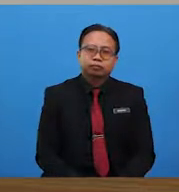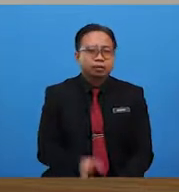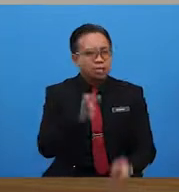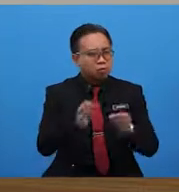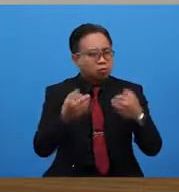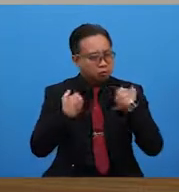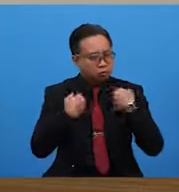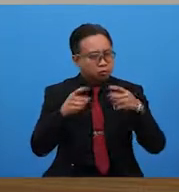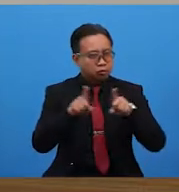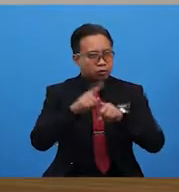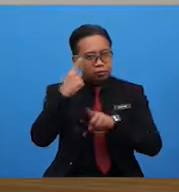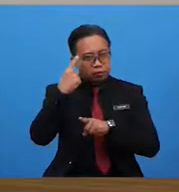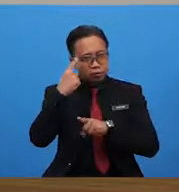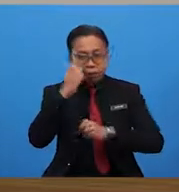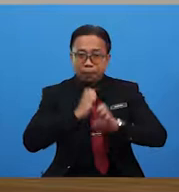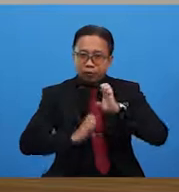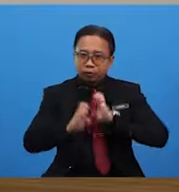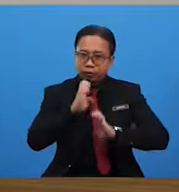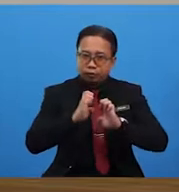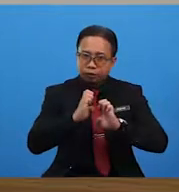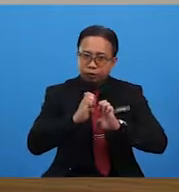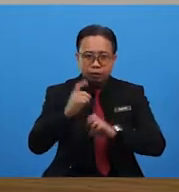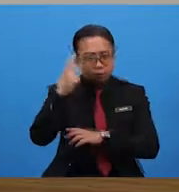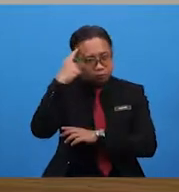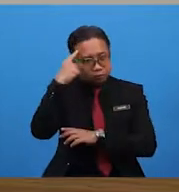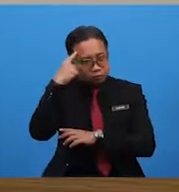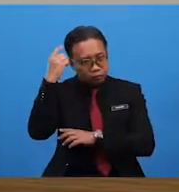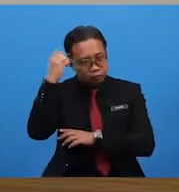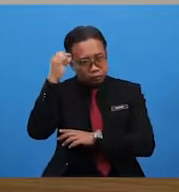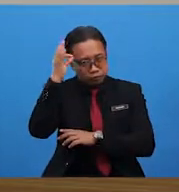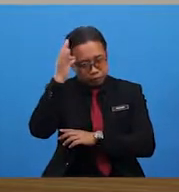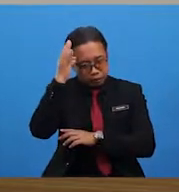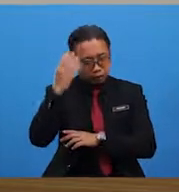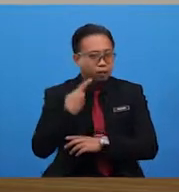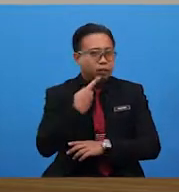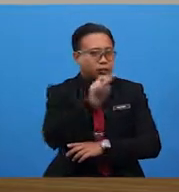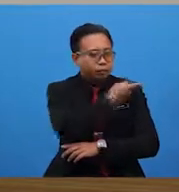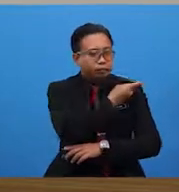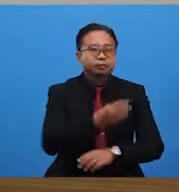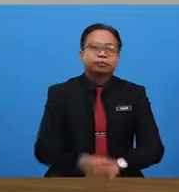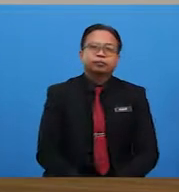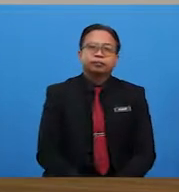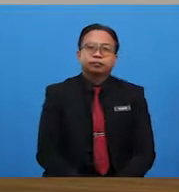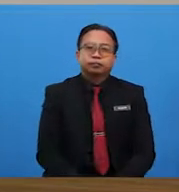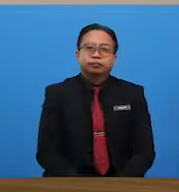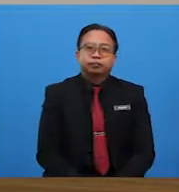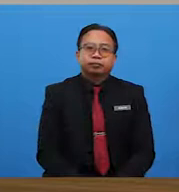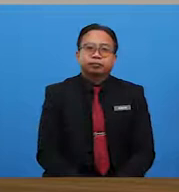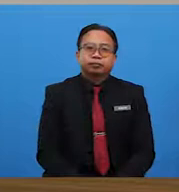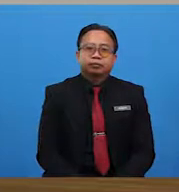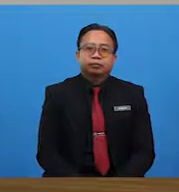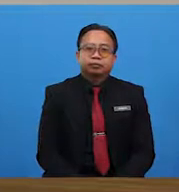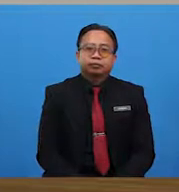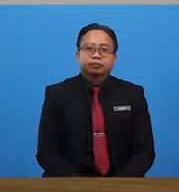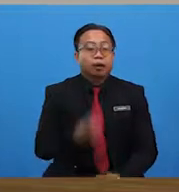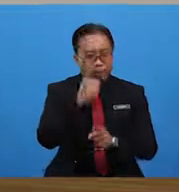pancaindra emosi kita dan dan intelek emosi silap emosi kita dan juga intelek Oke Baik